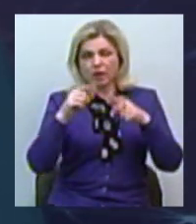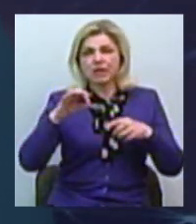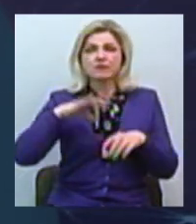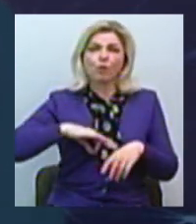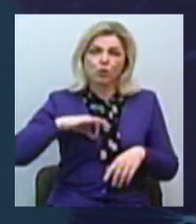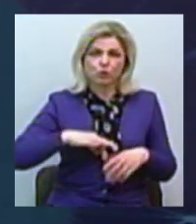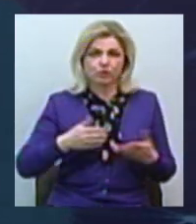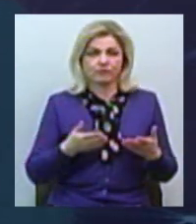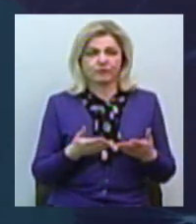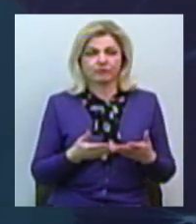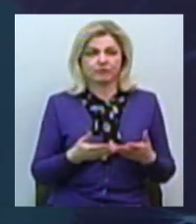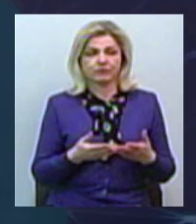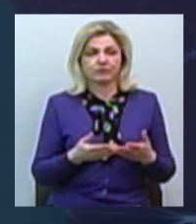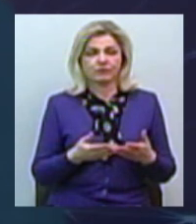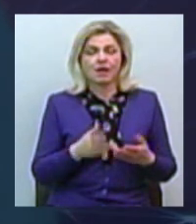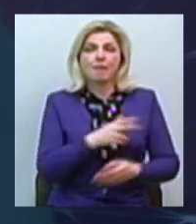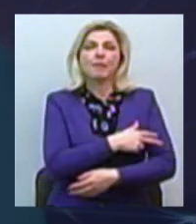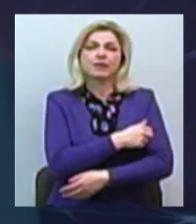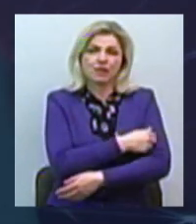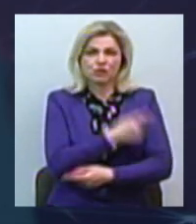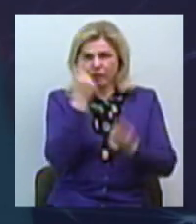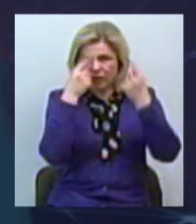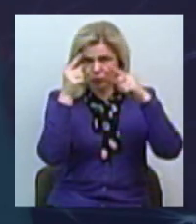застосунках, там, в медичних, да, там,